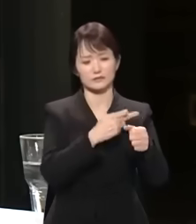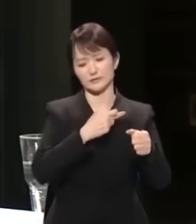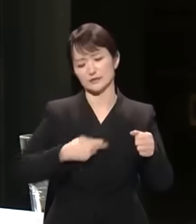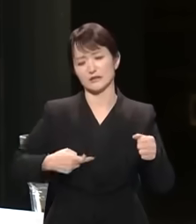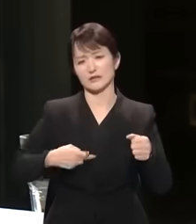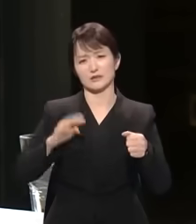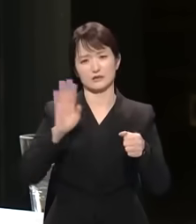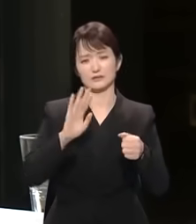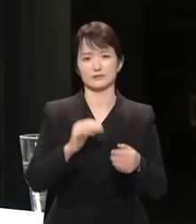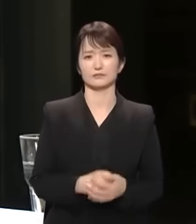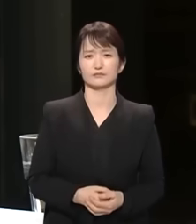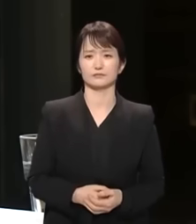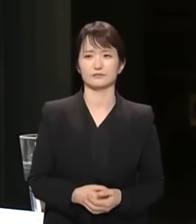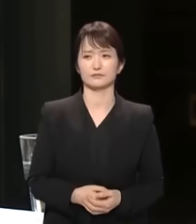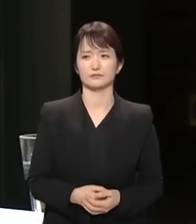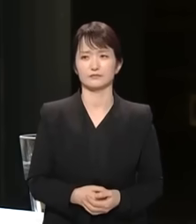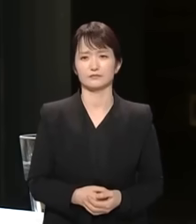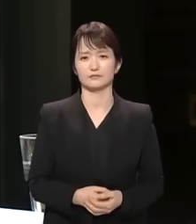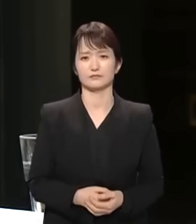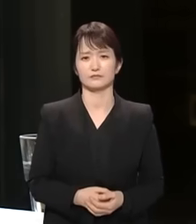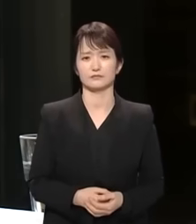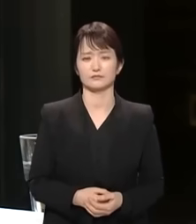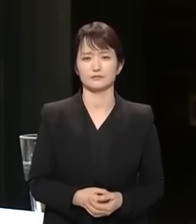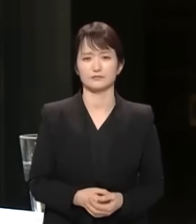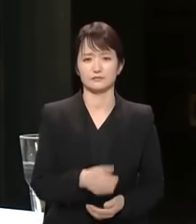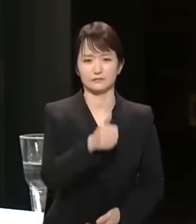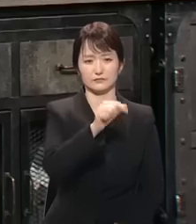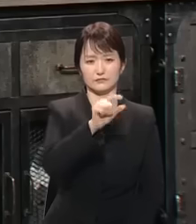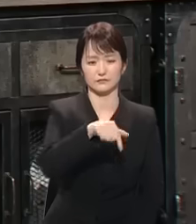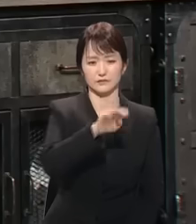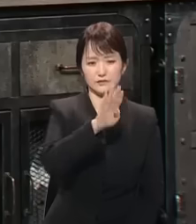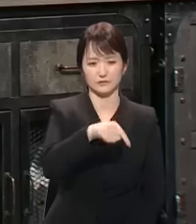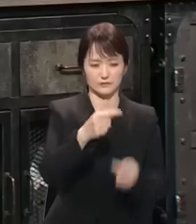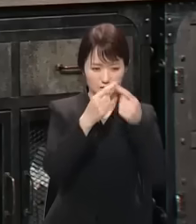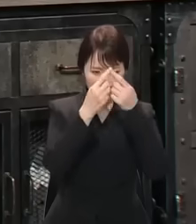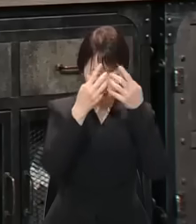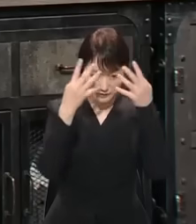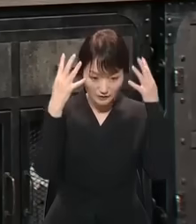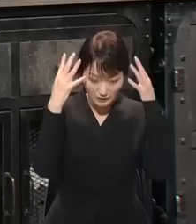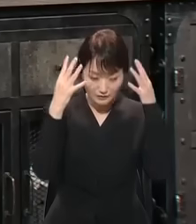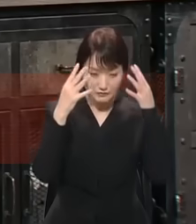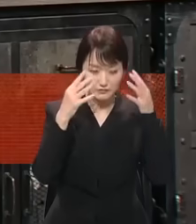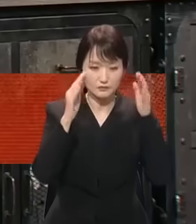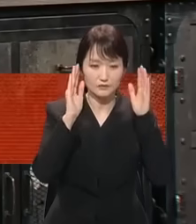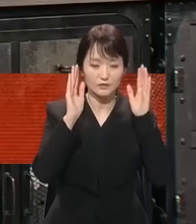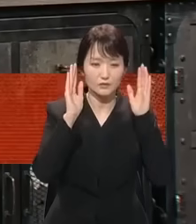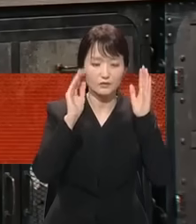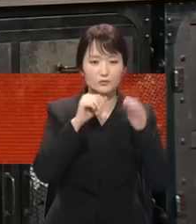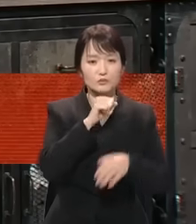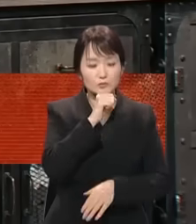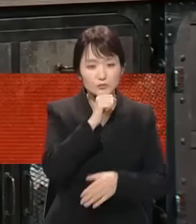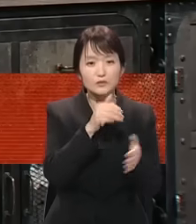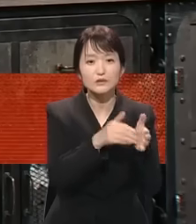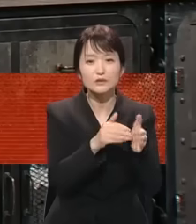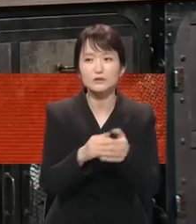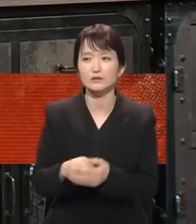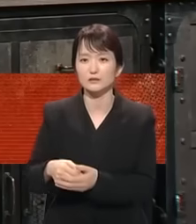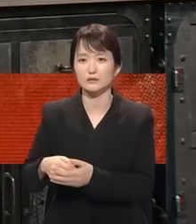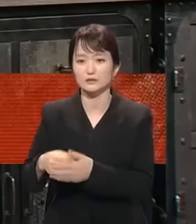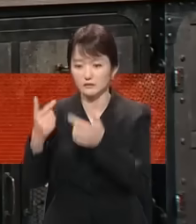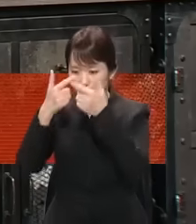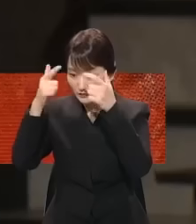이거 그게 이제 부하고 또 달라요 학부 같은 경우는 이제 학점으로 끝나는 것이지만 대학원에서 이제 석박사 과정에